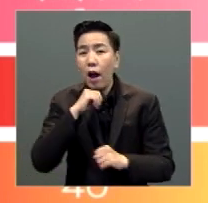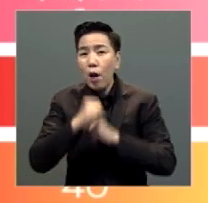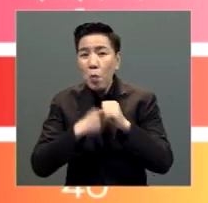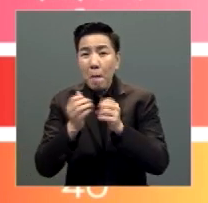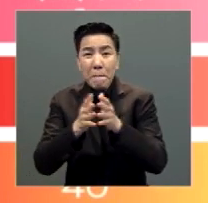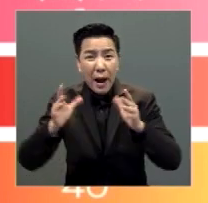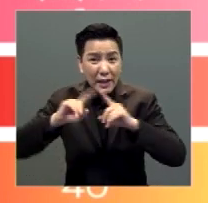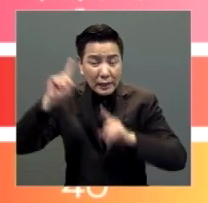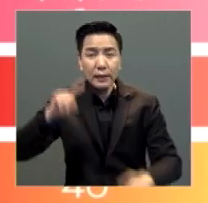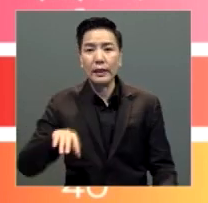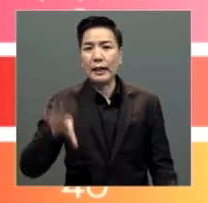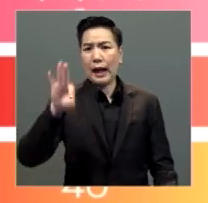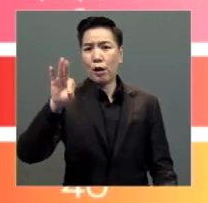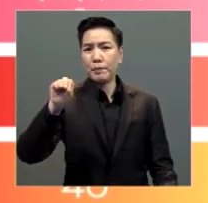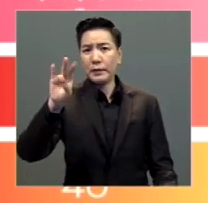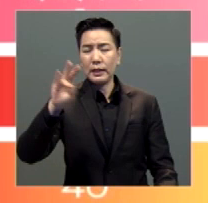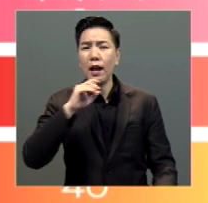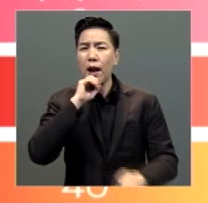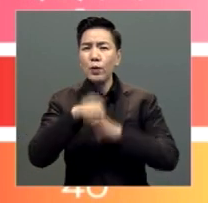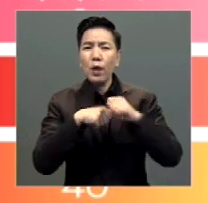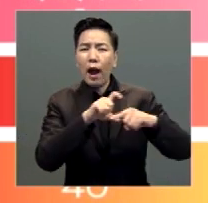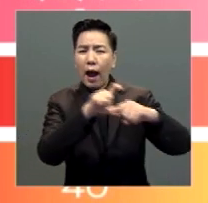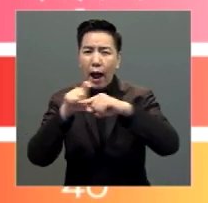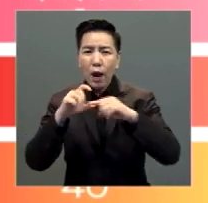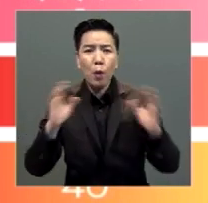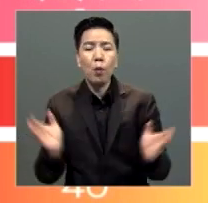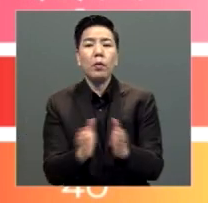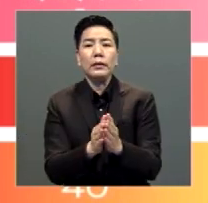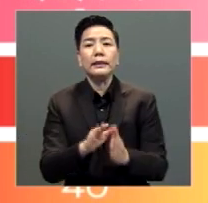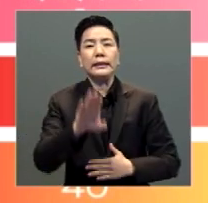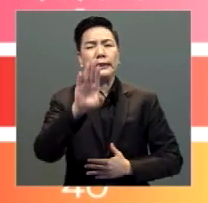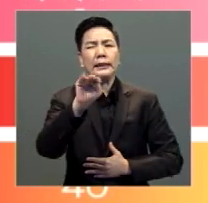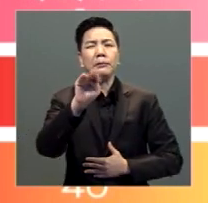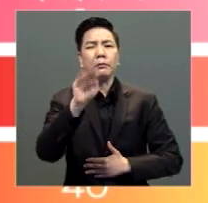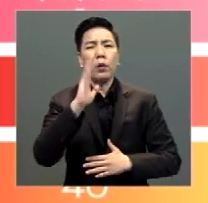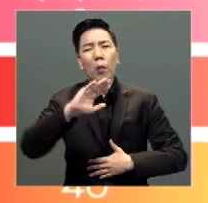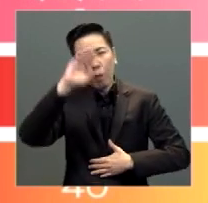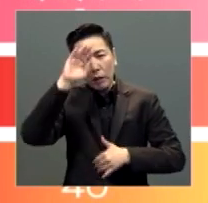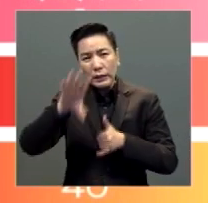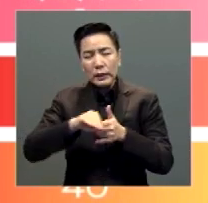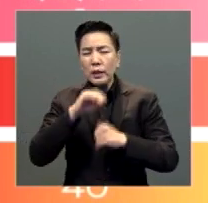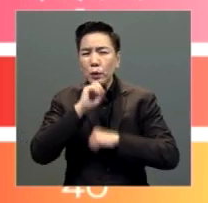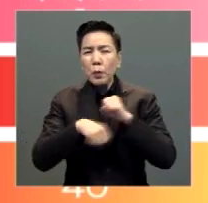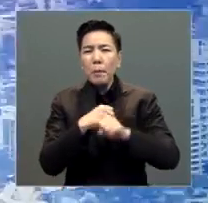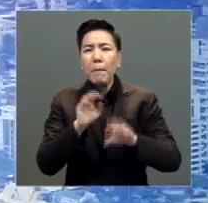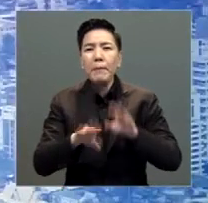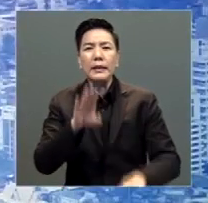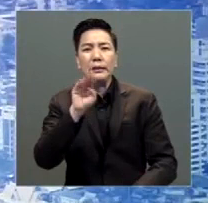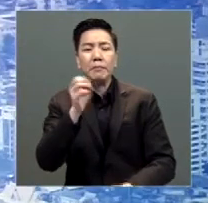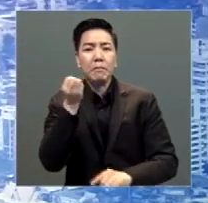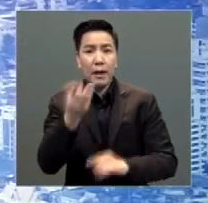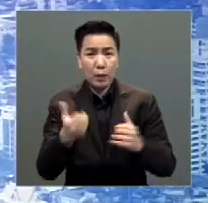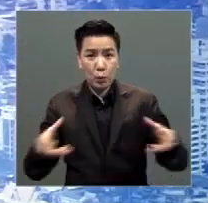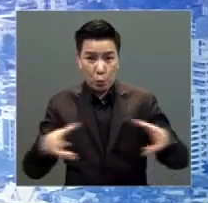ปีอายุเฉลี่ยอยู่ที่ประมาณ40ปีนะครับท่านผู้ชมครับก็ต้องบอกตรงนี้เพราะว่ากลุ่มก้